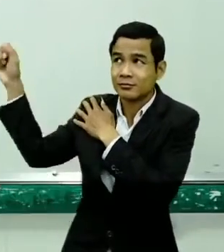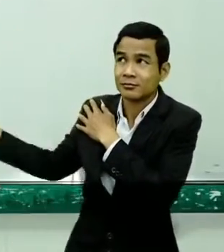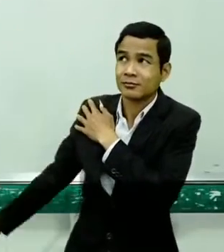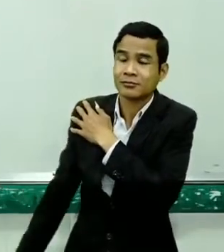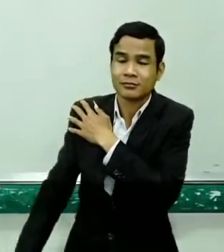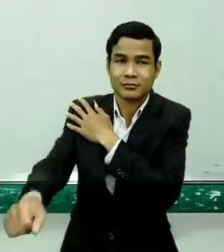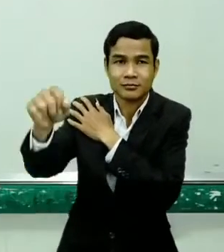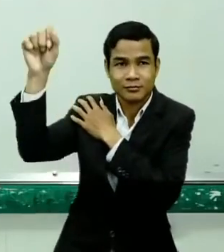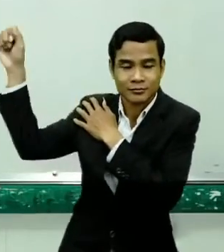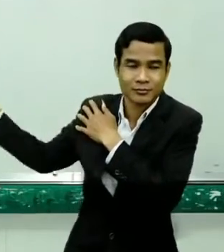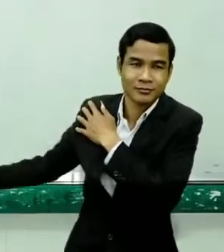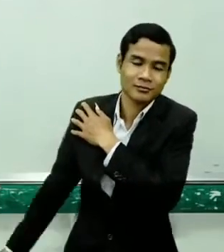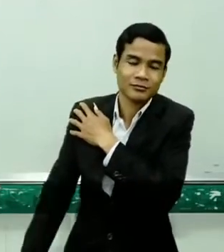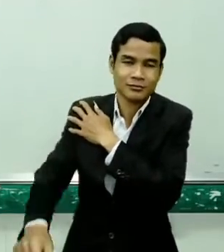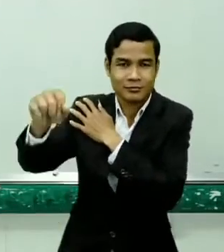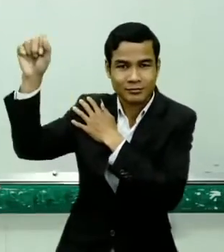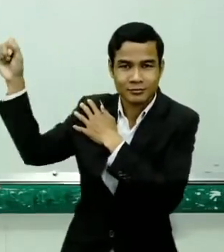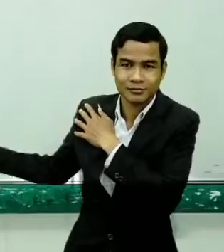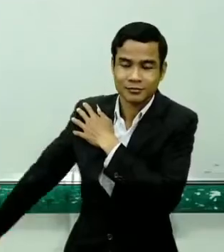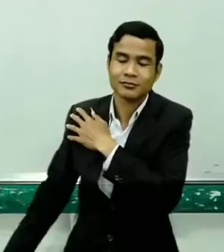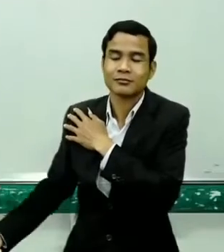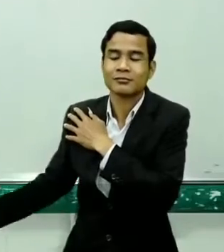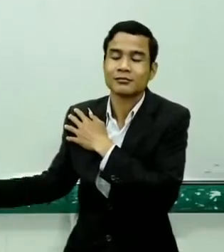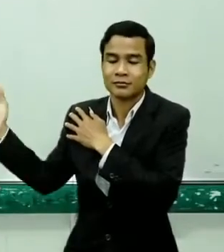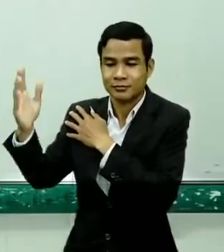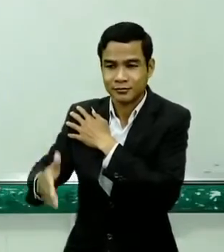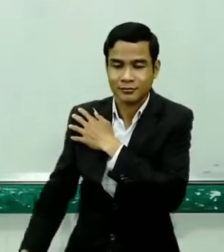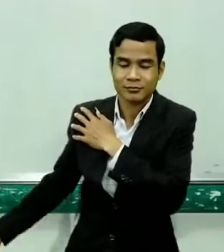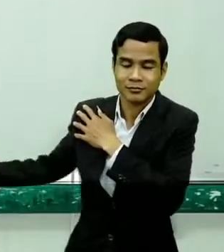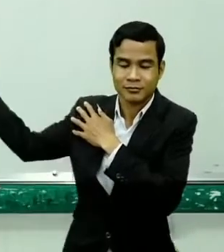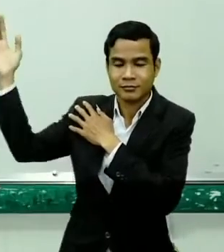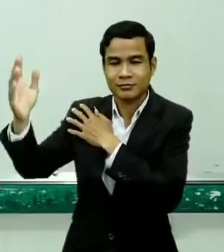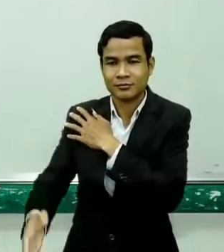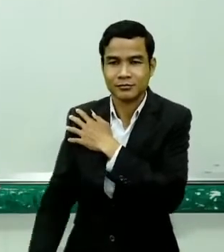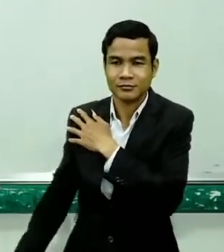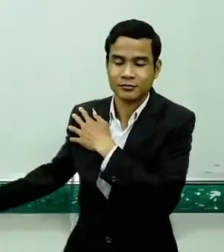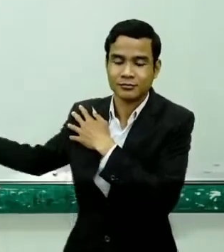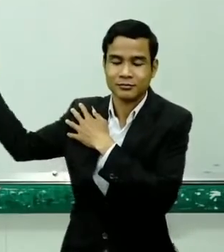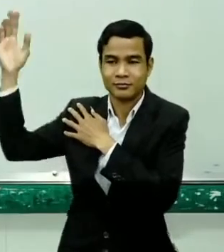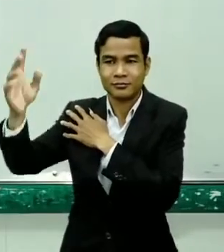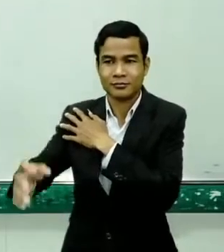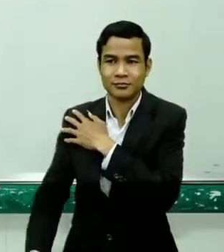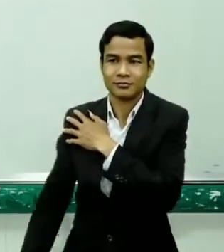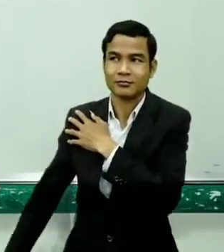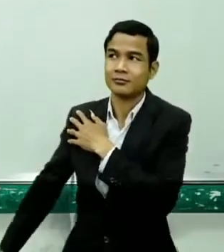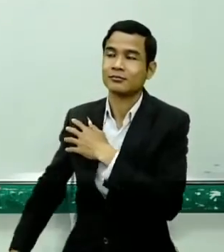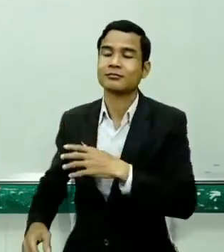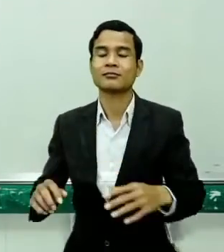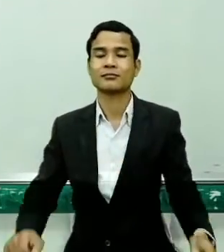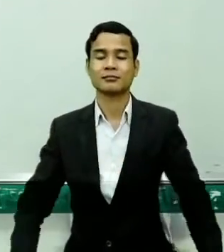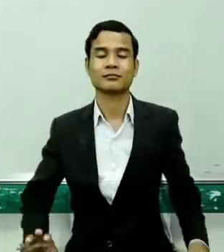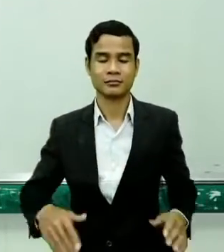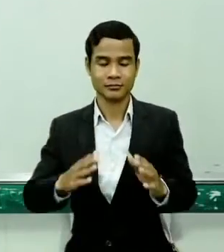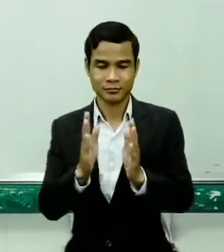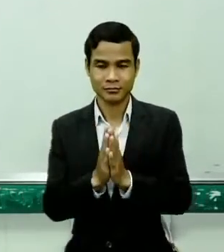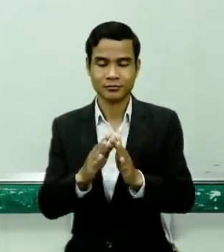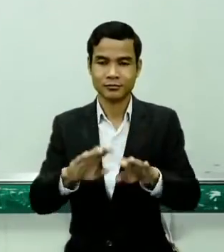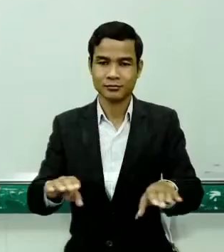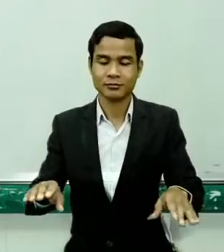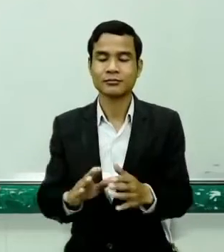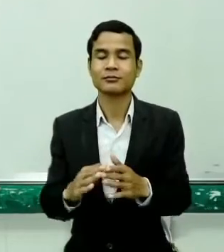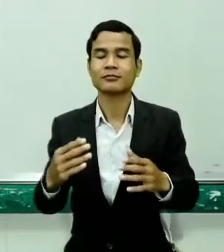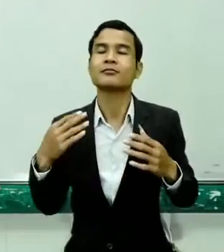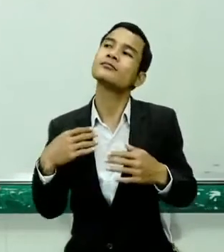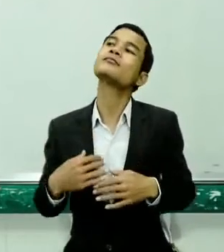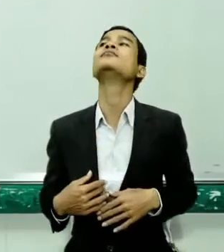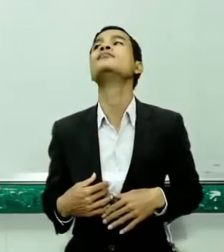Pí. Bầy. Chà, tầm mục quánh tóc. Mùi, tí, bầy. Chà, ọc cốn. Tỏ thơ cho nà các